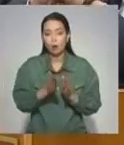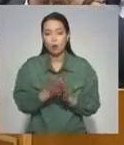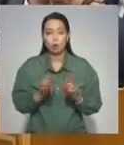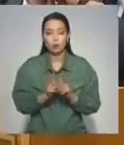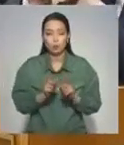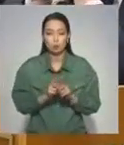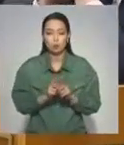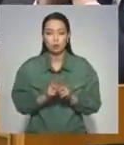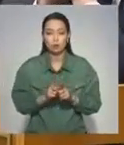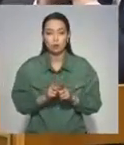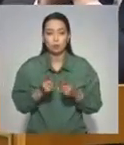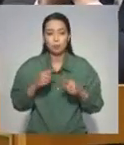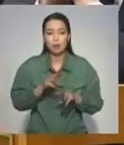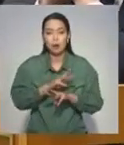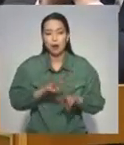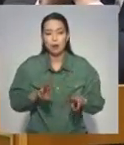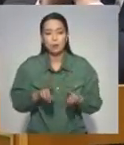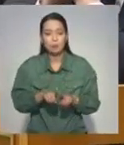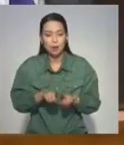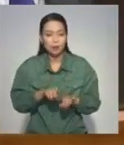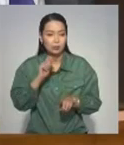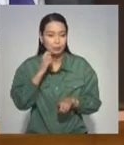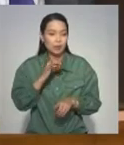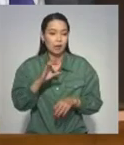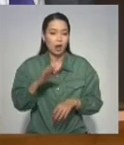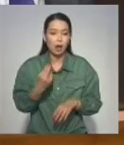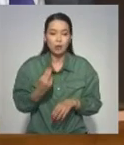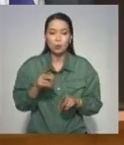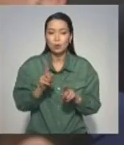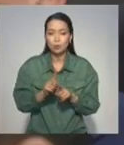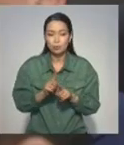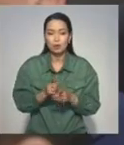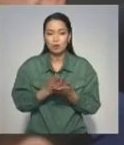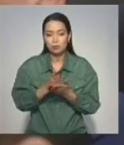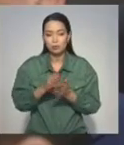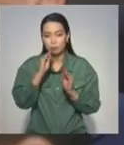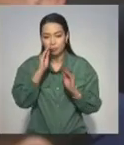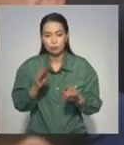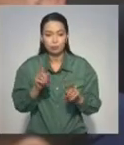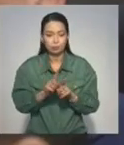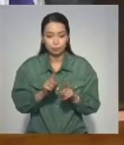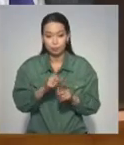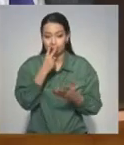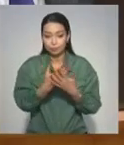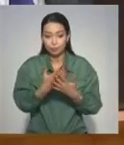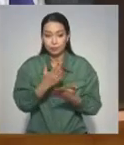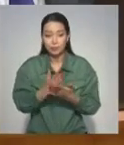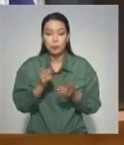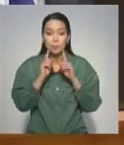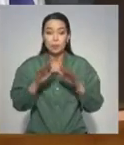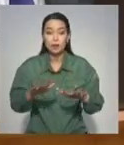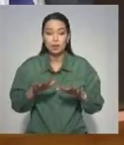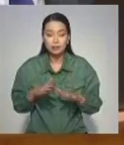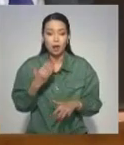төмендеуіне үкіметтің әлсіз әлеуметтік саясаты кінәлі екендігімізге көзіміз жетті. Парламенттік